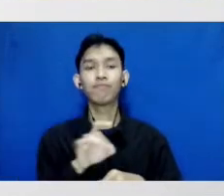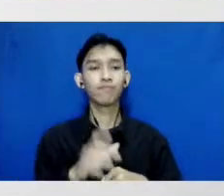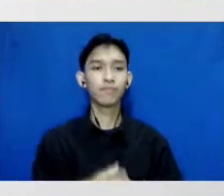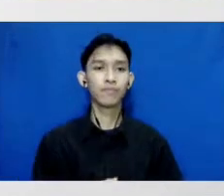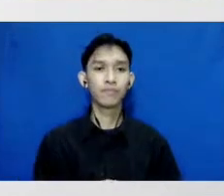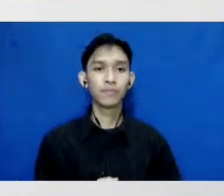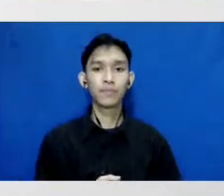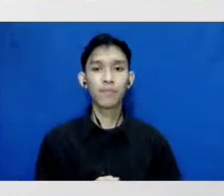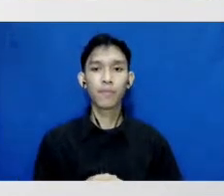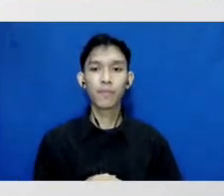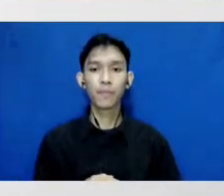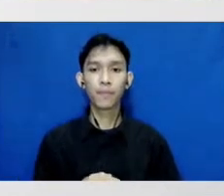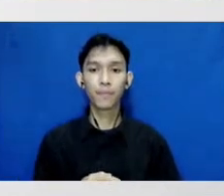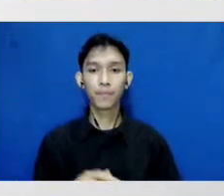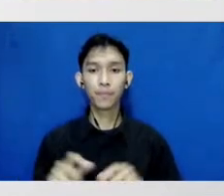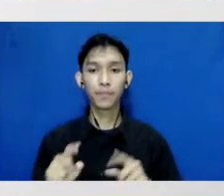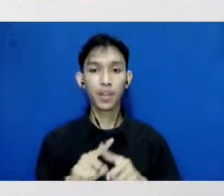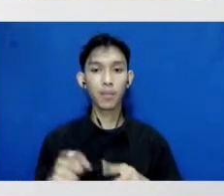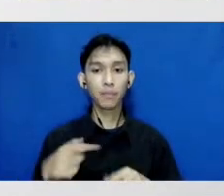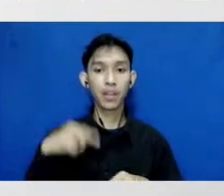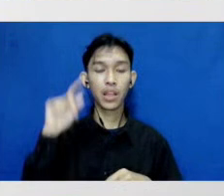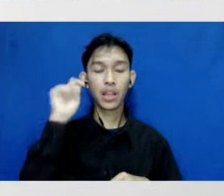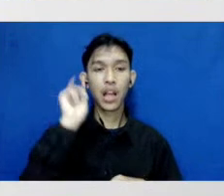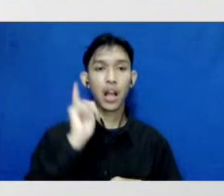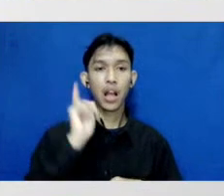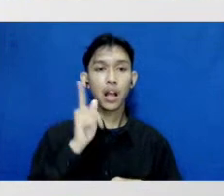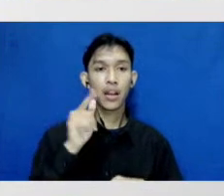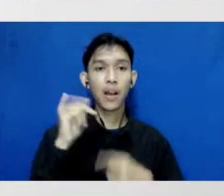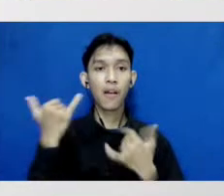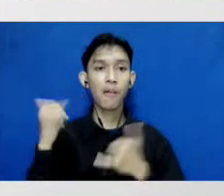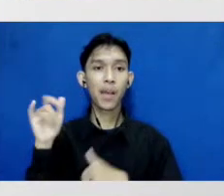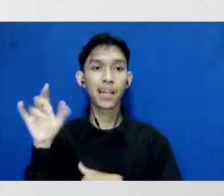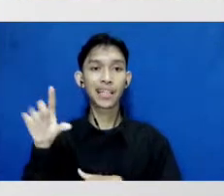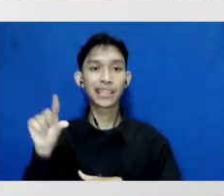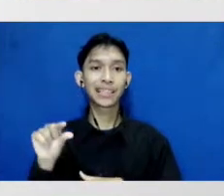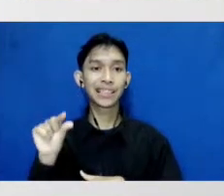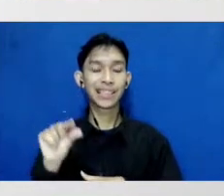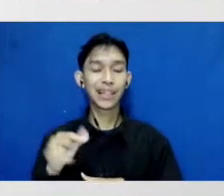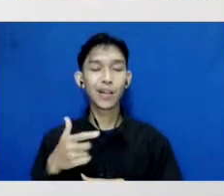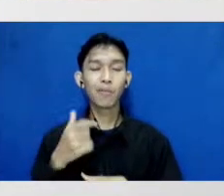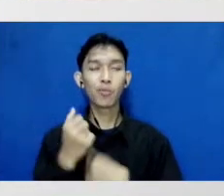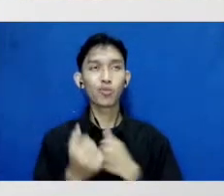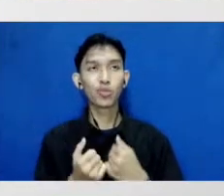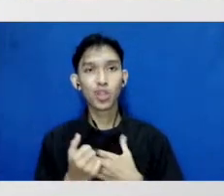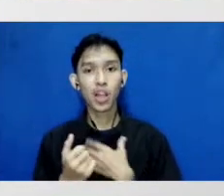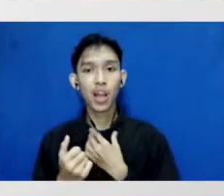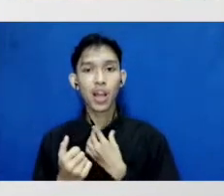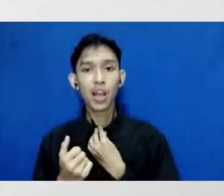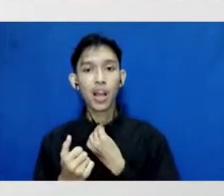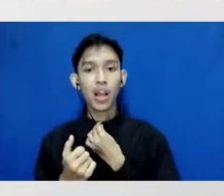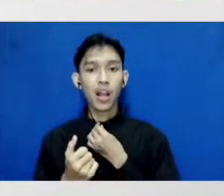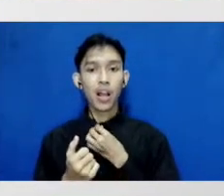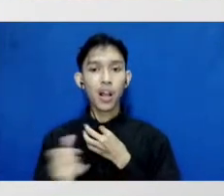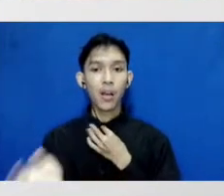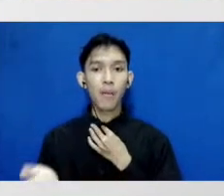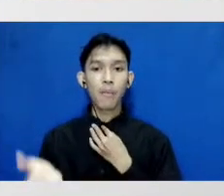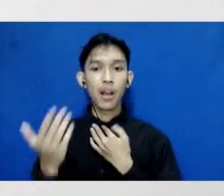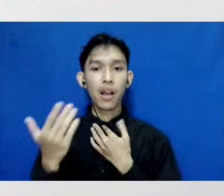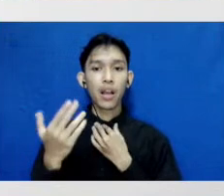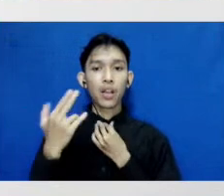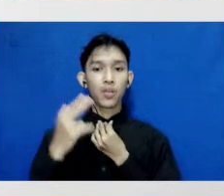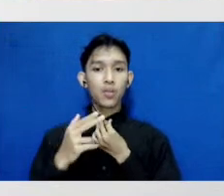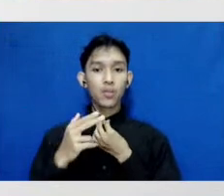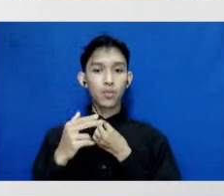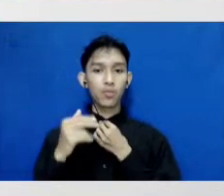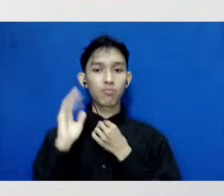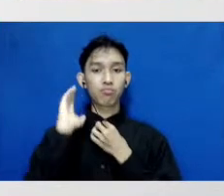Tetapi kita juga ingat ada pemain kecil digital yang berusaha bergeliat, yang berusaha bangkit untuk suatu hari